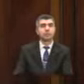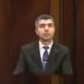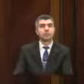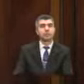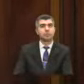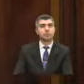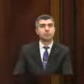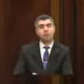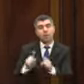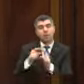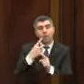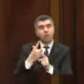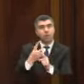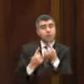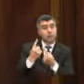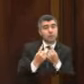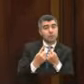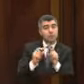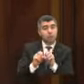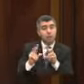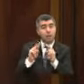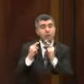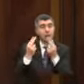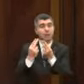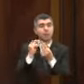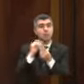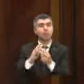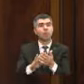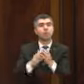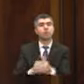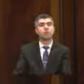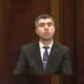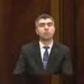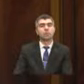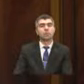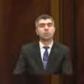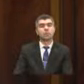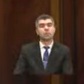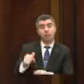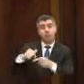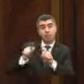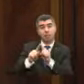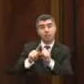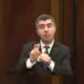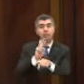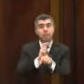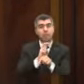وتفاقم الاختلالات الخارجية واحتواء تراجع القروض